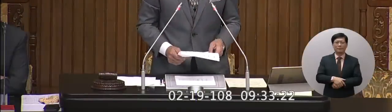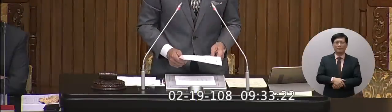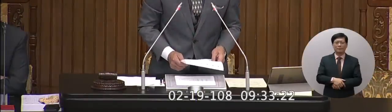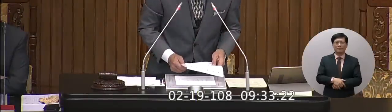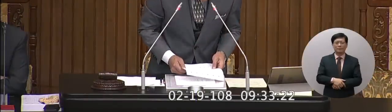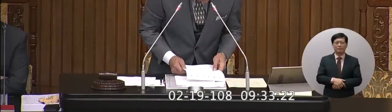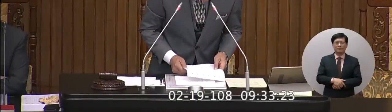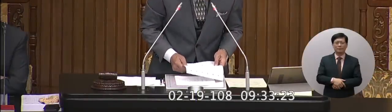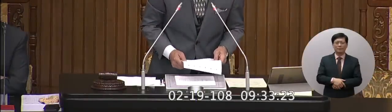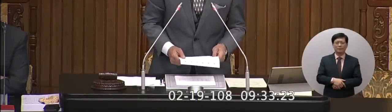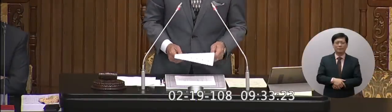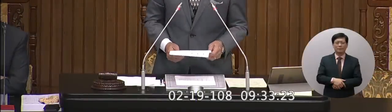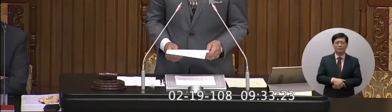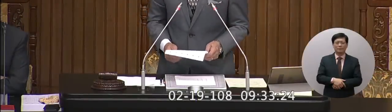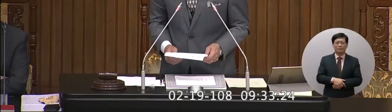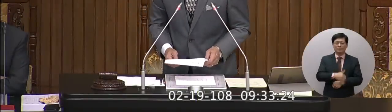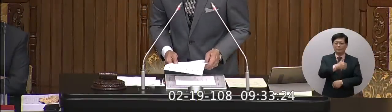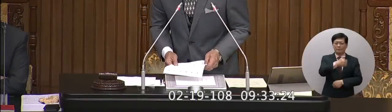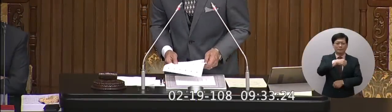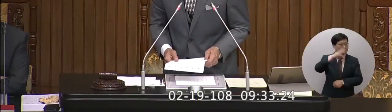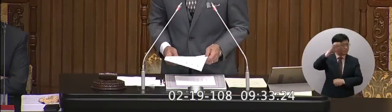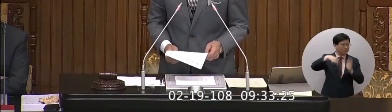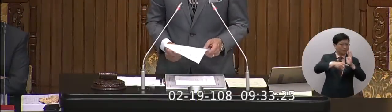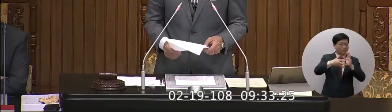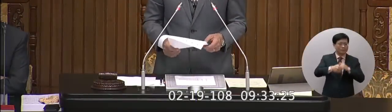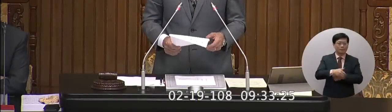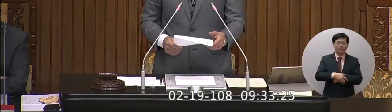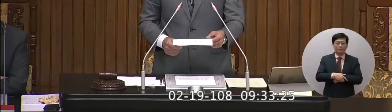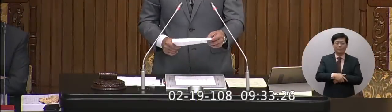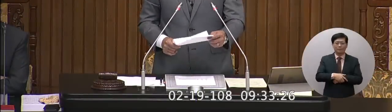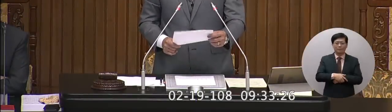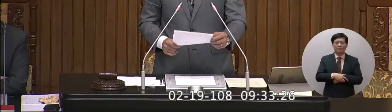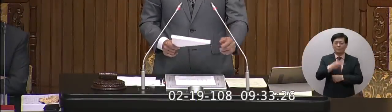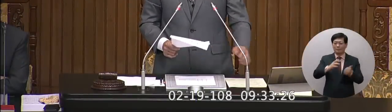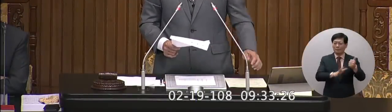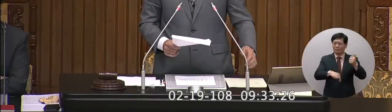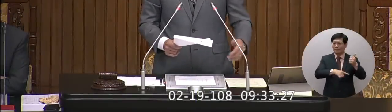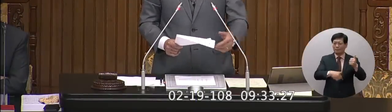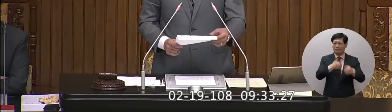谢谢苏院长以及苏院长的团队。